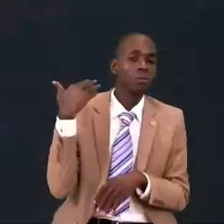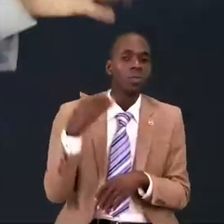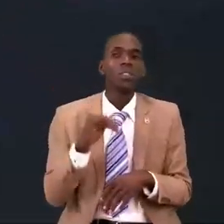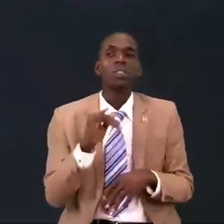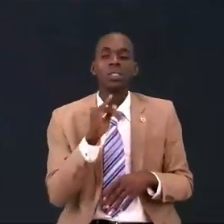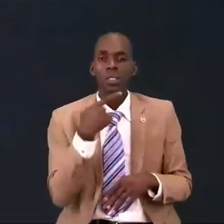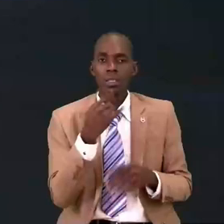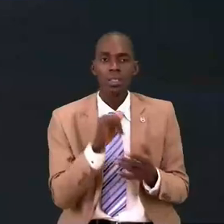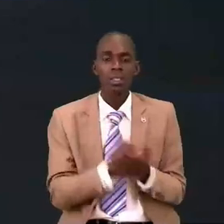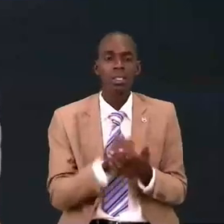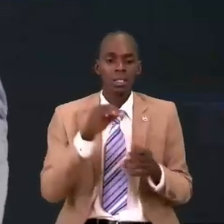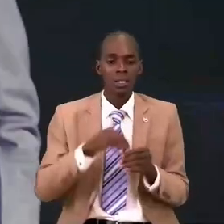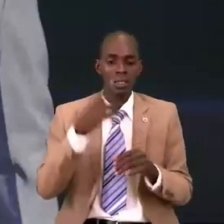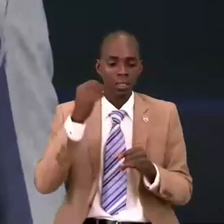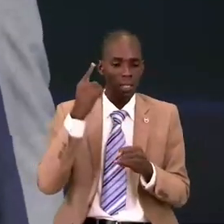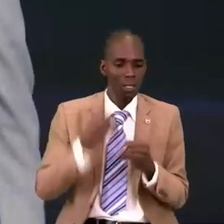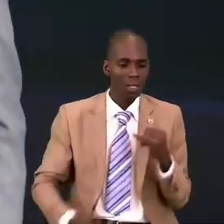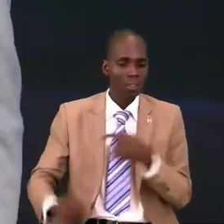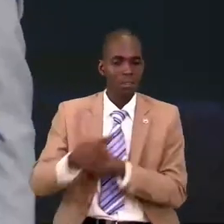esprit sur toute chair.